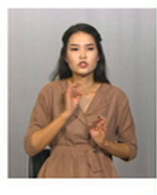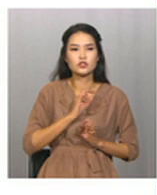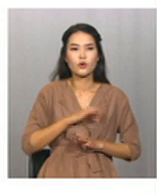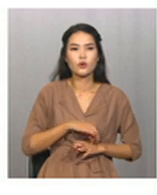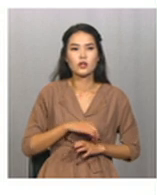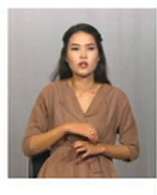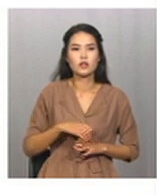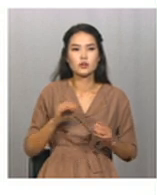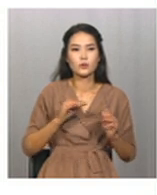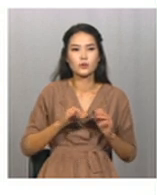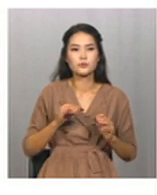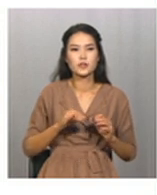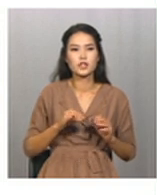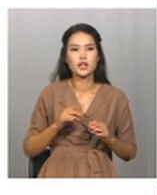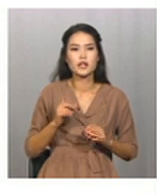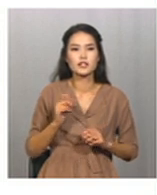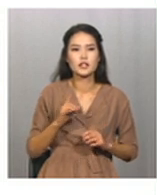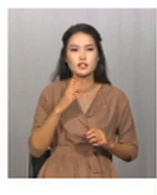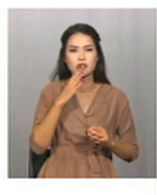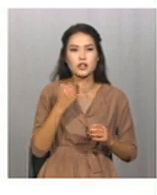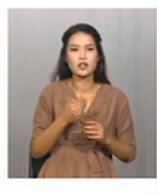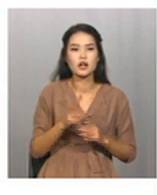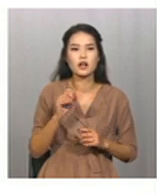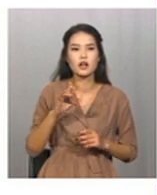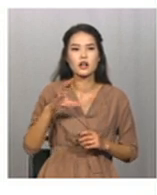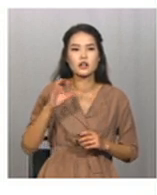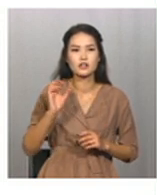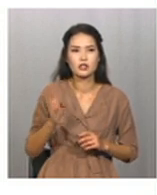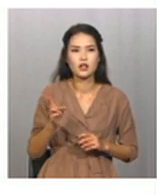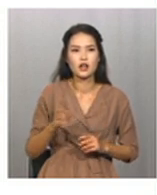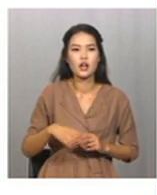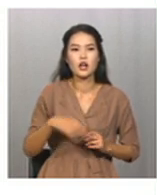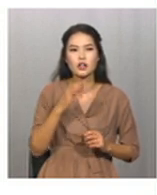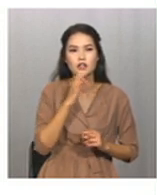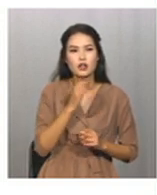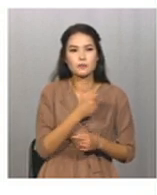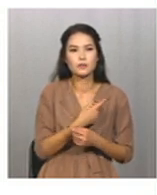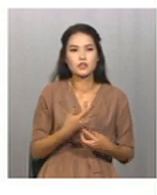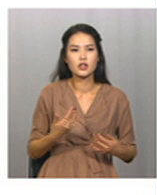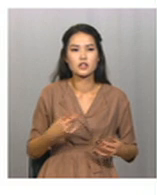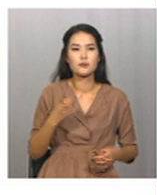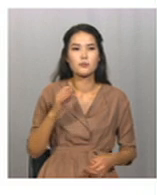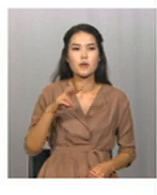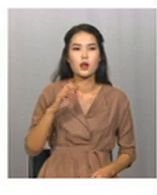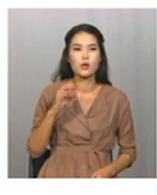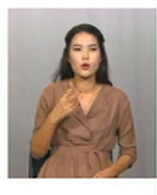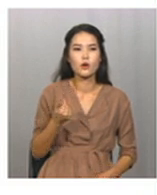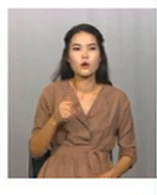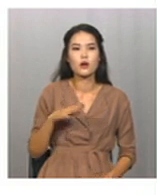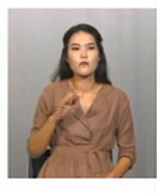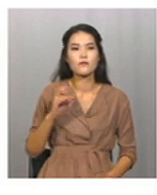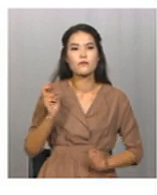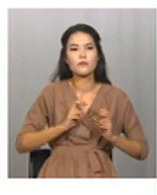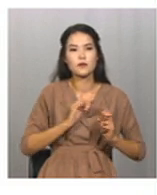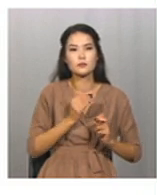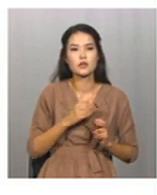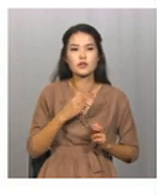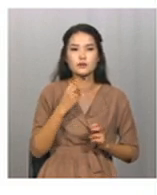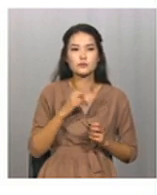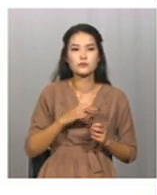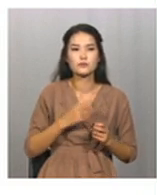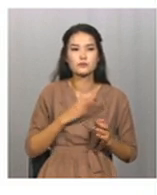Жиі қолданатын өнімдерге зер сала қарасақ, дәрі-дәрмектер, белоктар, ферменттік